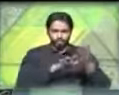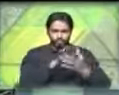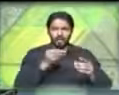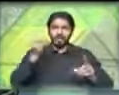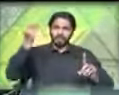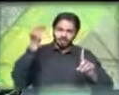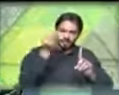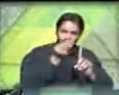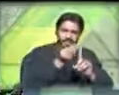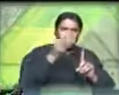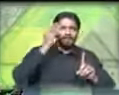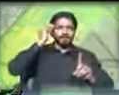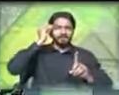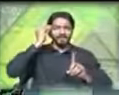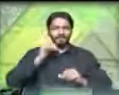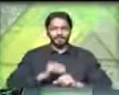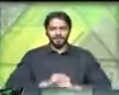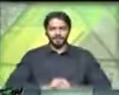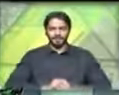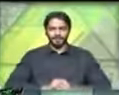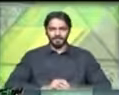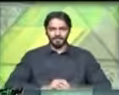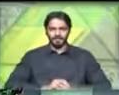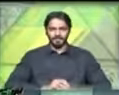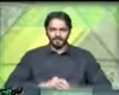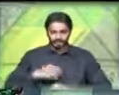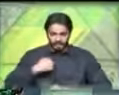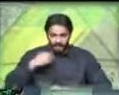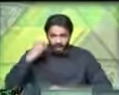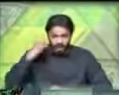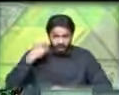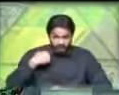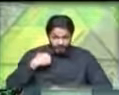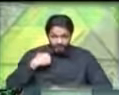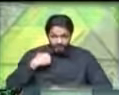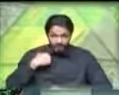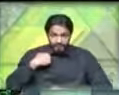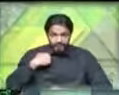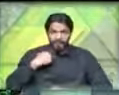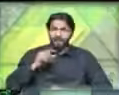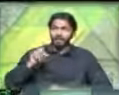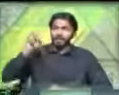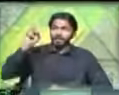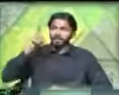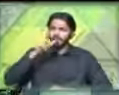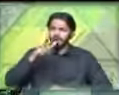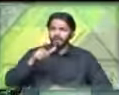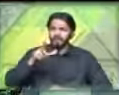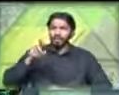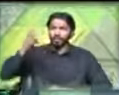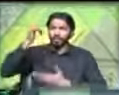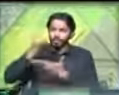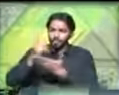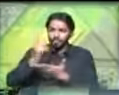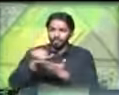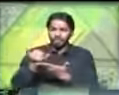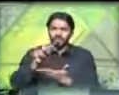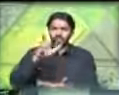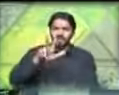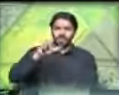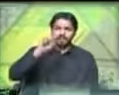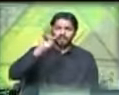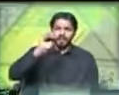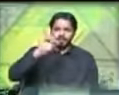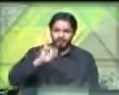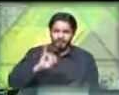إذا علمت أنا كعبد سائر على درب سيدنا رسول الله صلى الله عليه وسلم في الدعوة إلى الله، إذا